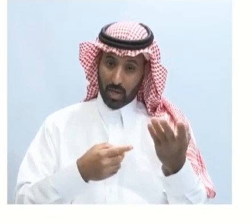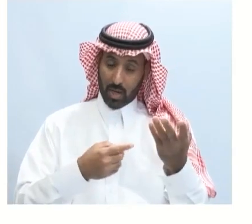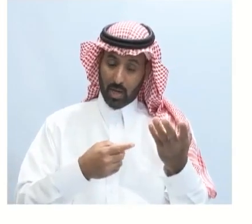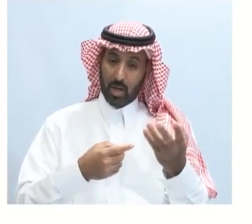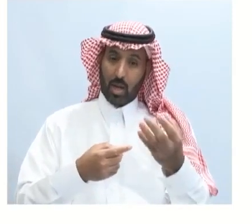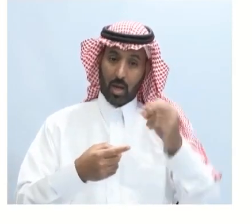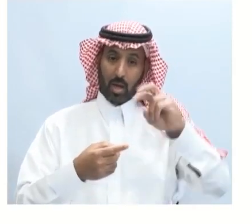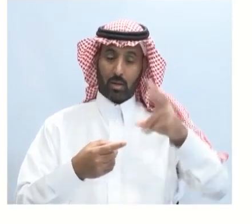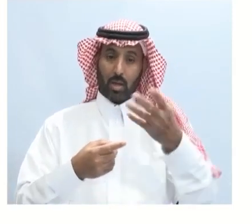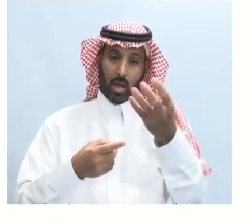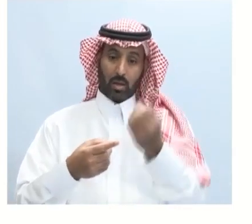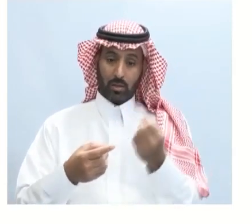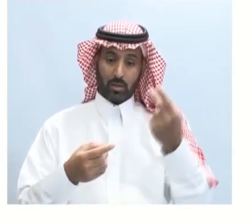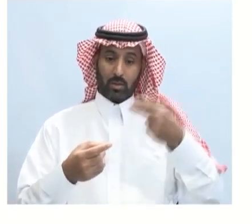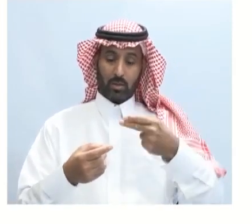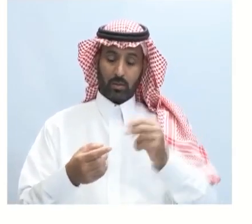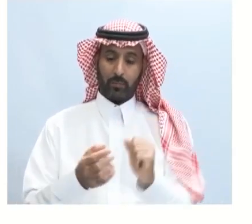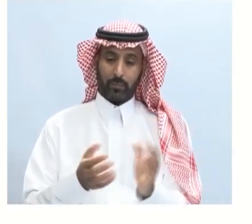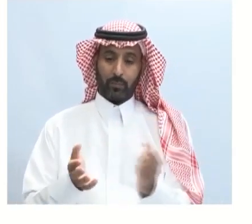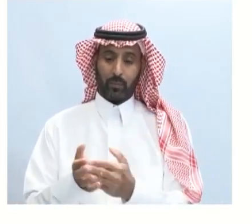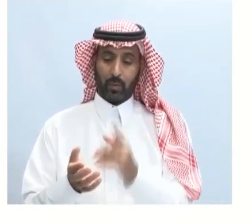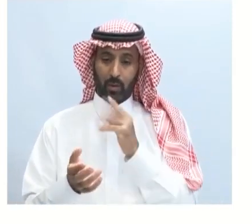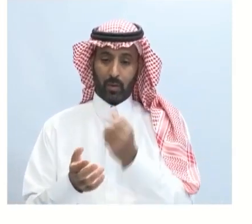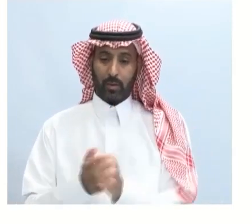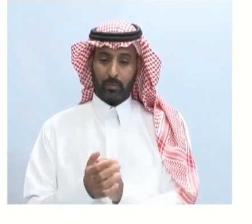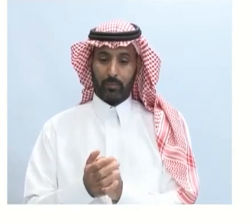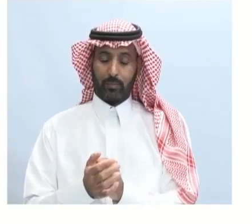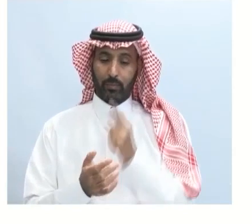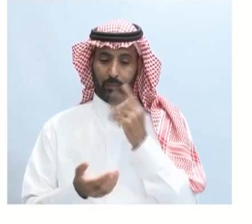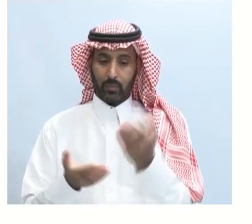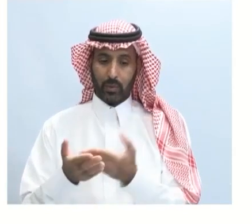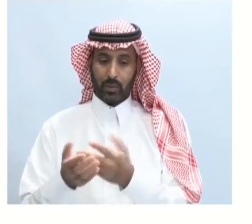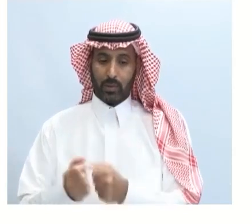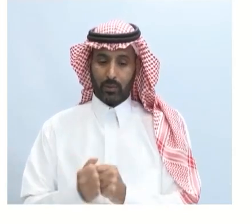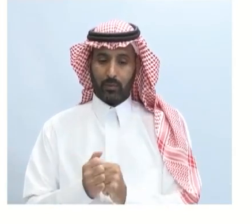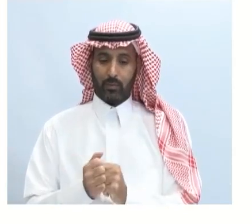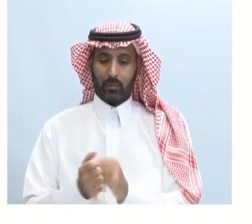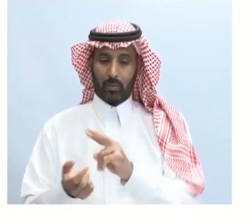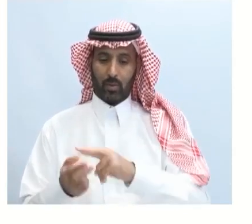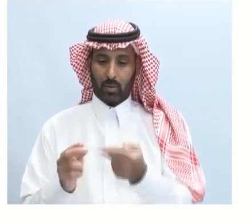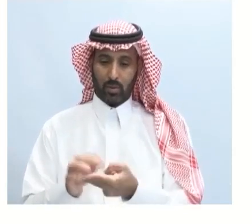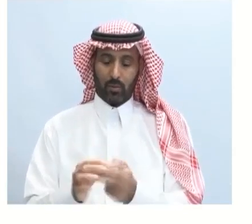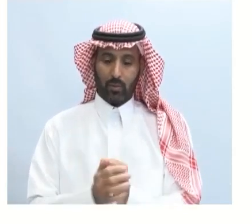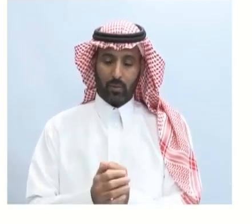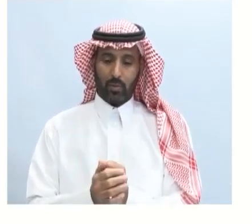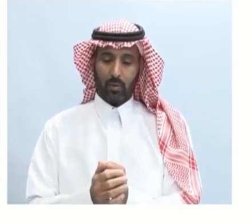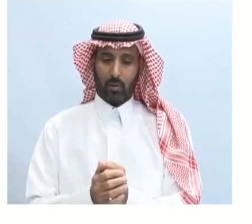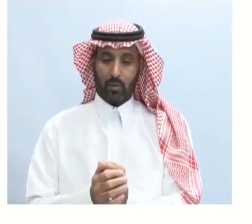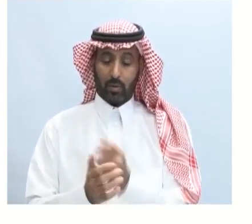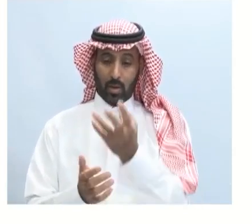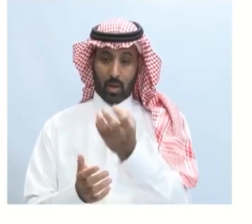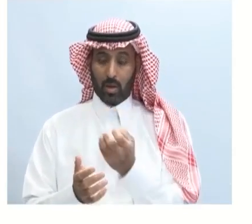الاكسجين واكتساب الهيدروجين اذا هو اختزال نعيد مره اخرى عند